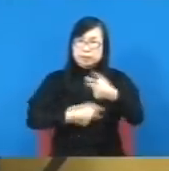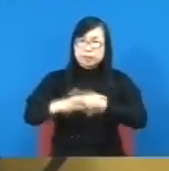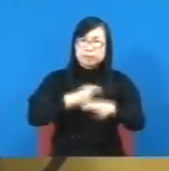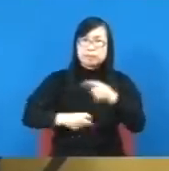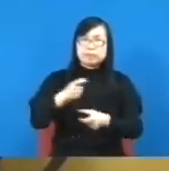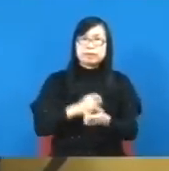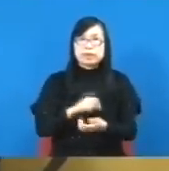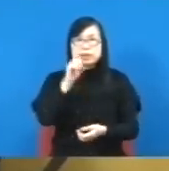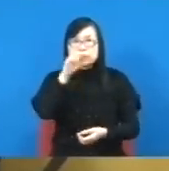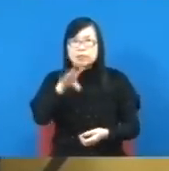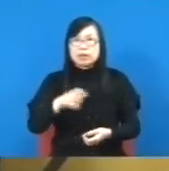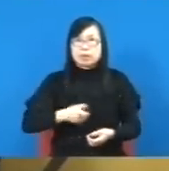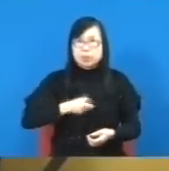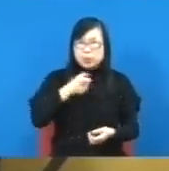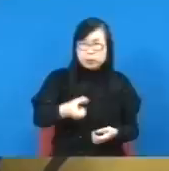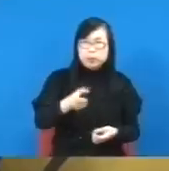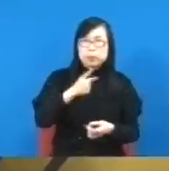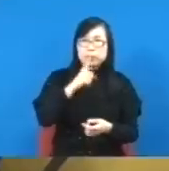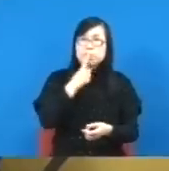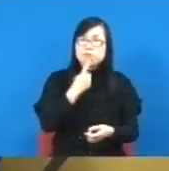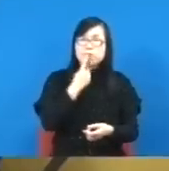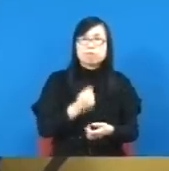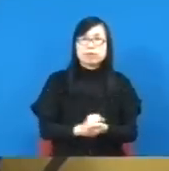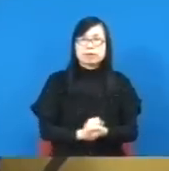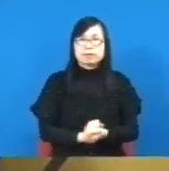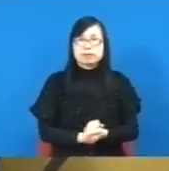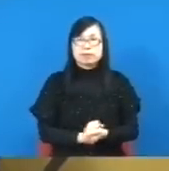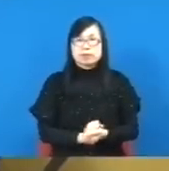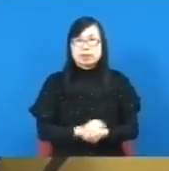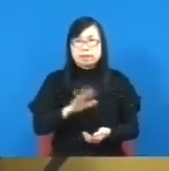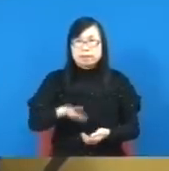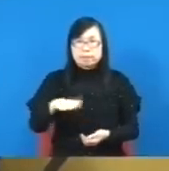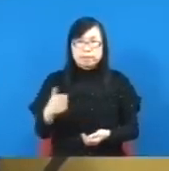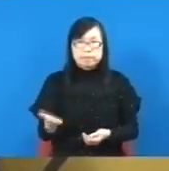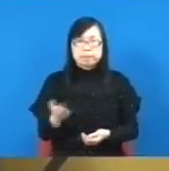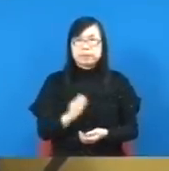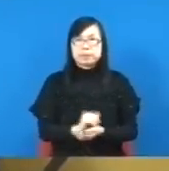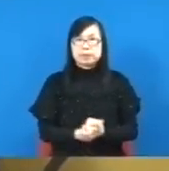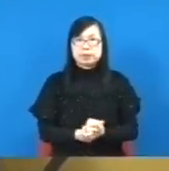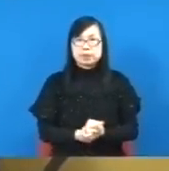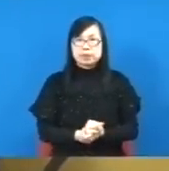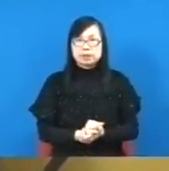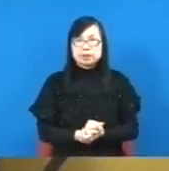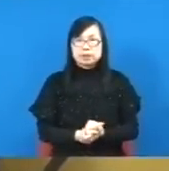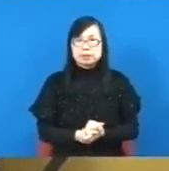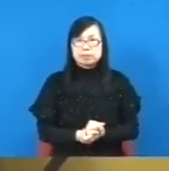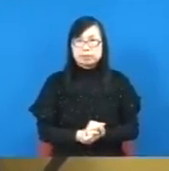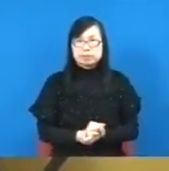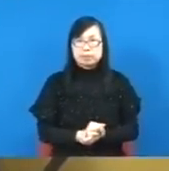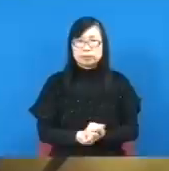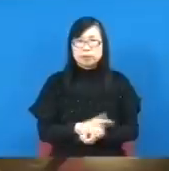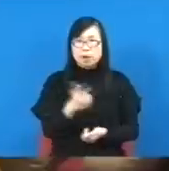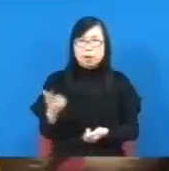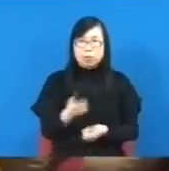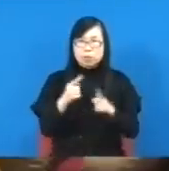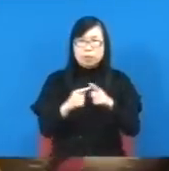咁就叫啲人去捐血，就話咁樣可以致富嘅。 嗯。 OK， 咁但係咧，因為你一多人